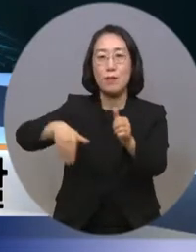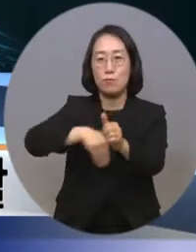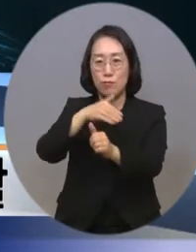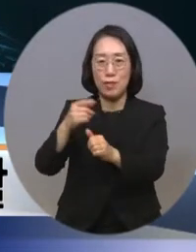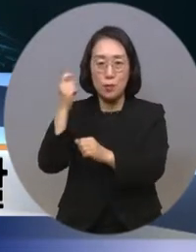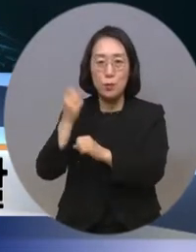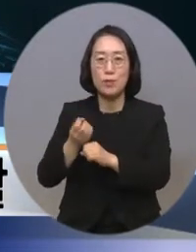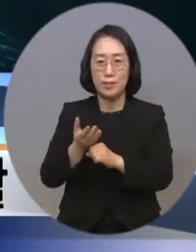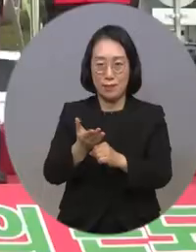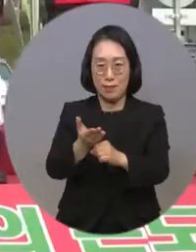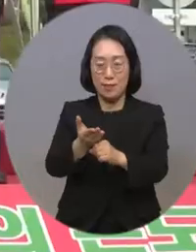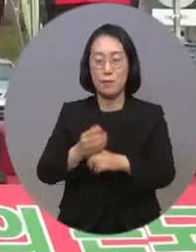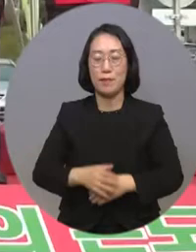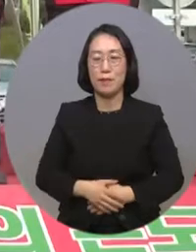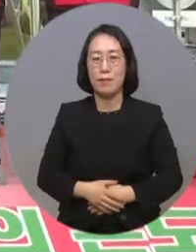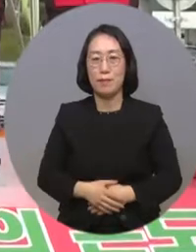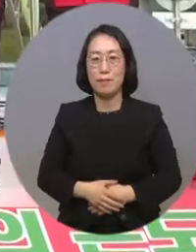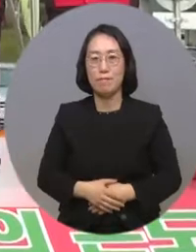전했습니다.